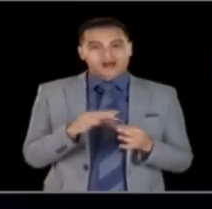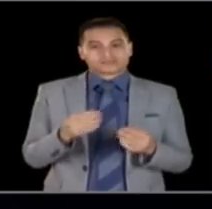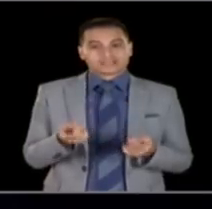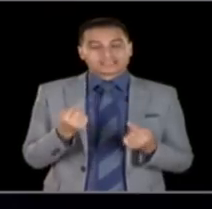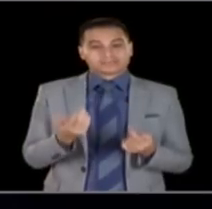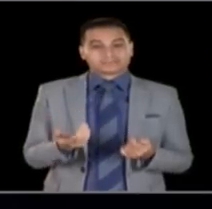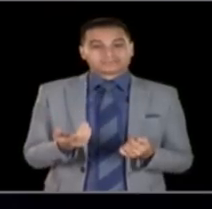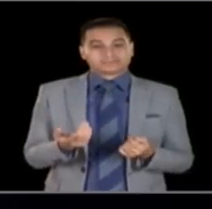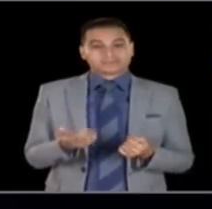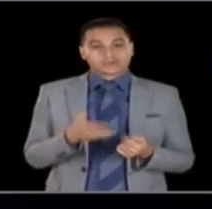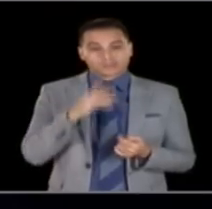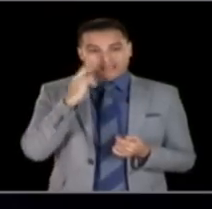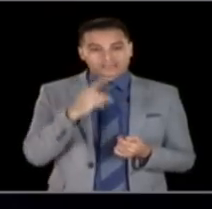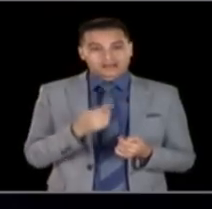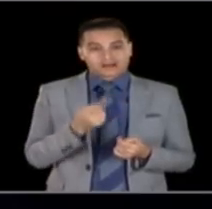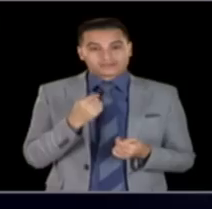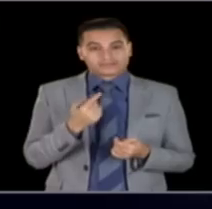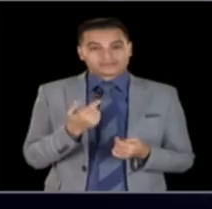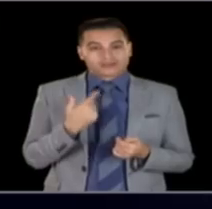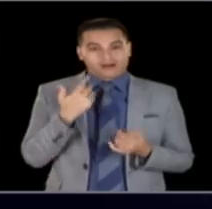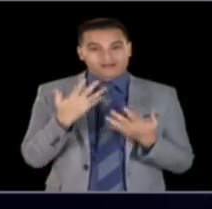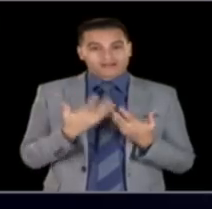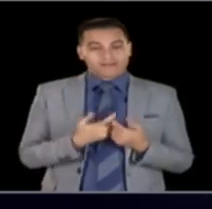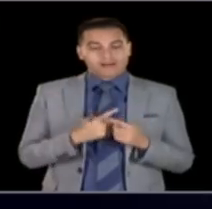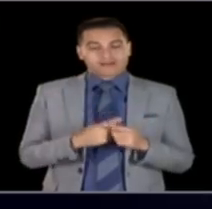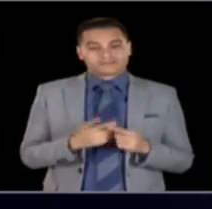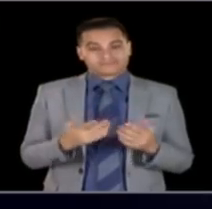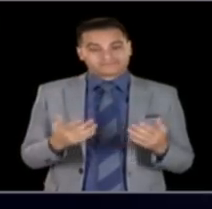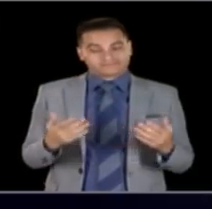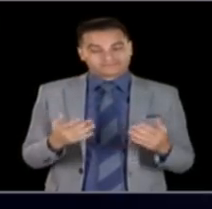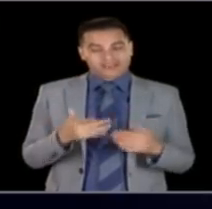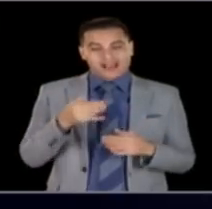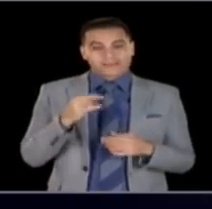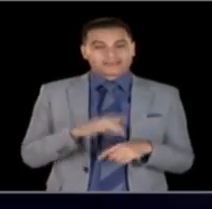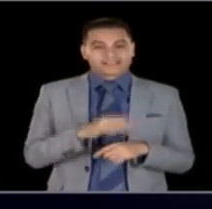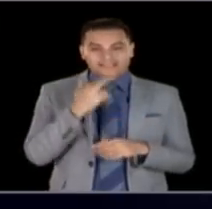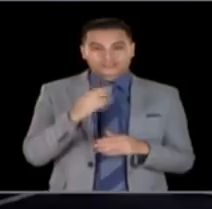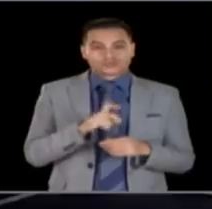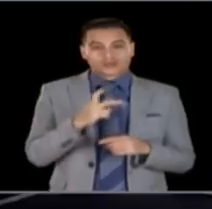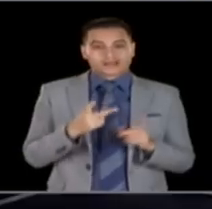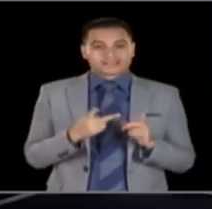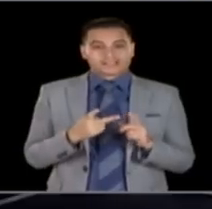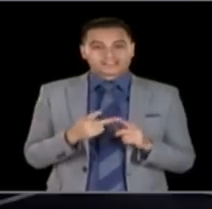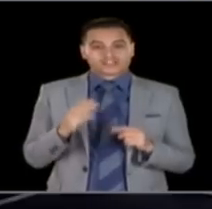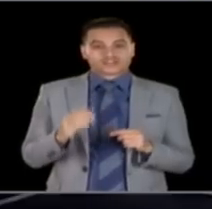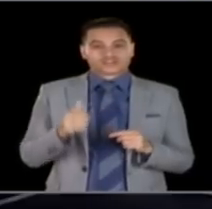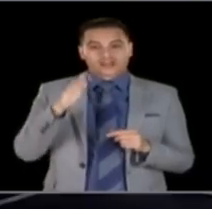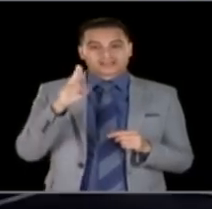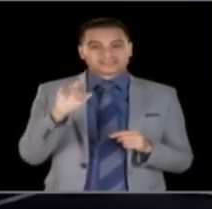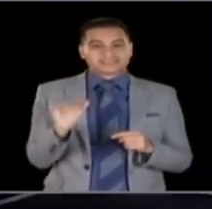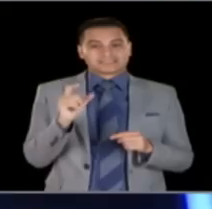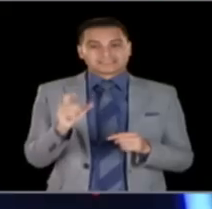حصل؟ الحوت الأزرق كتبنا الأرقام غلط. هاردك يا أحمد. السؤال الثاني جاستن